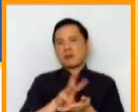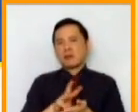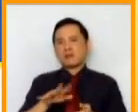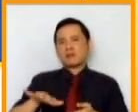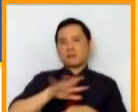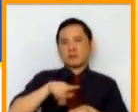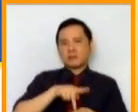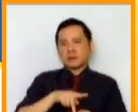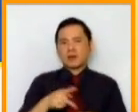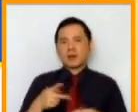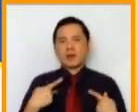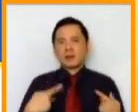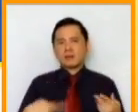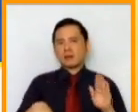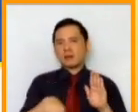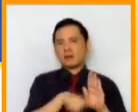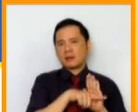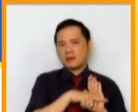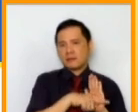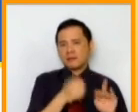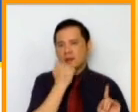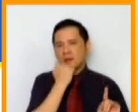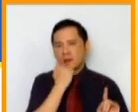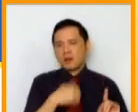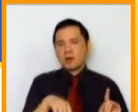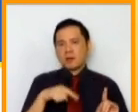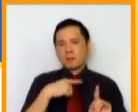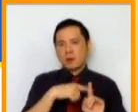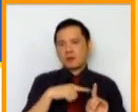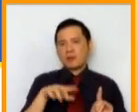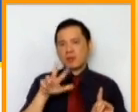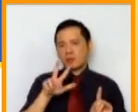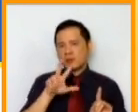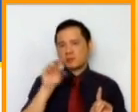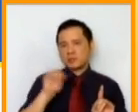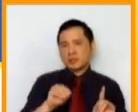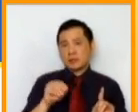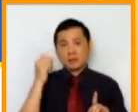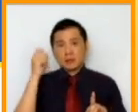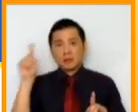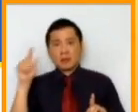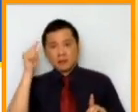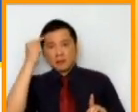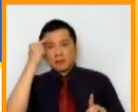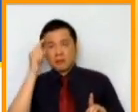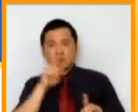negative 3%. Wala pang pahayag ukol dito ang palasyo.